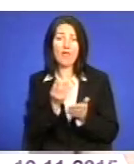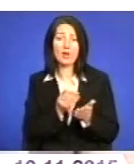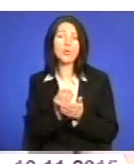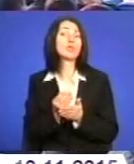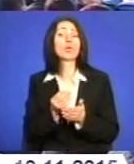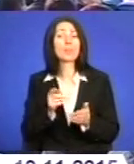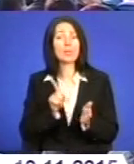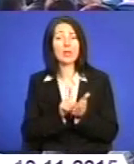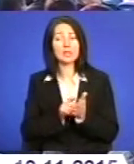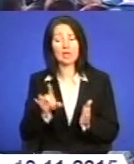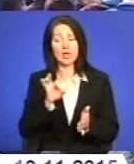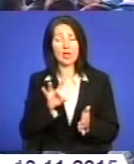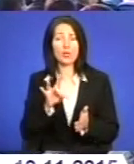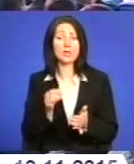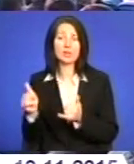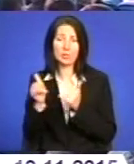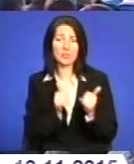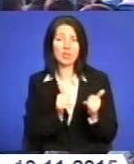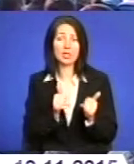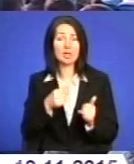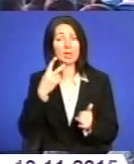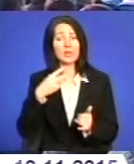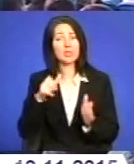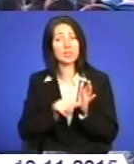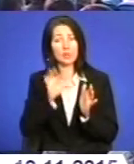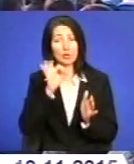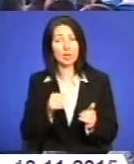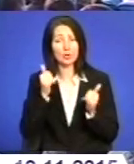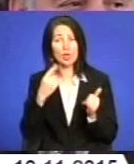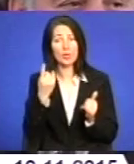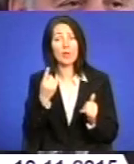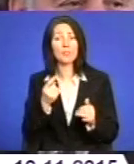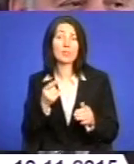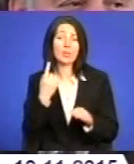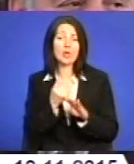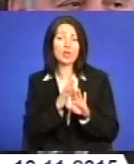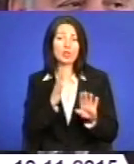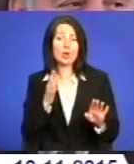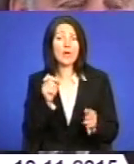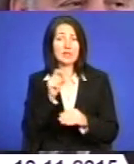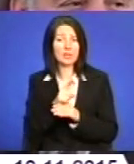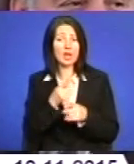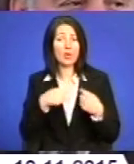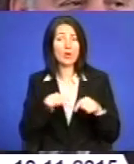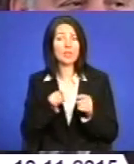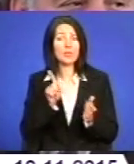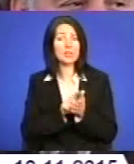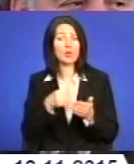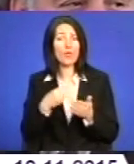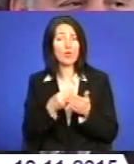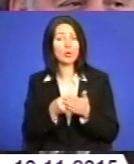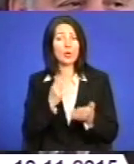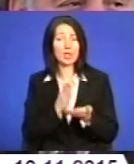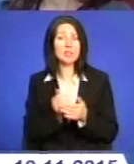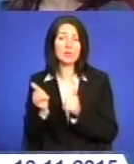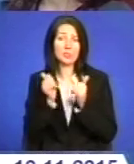на 26%. На сьогодні одним із основних першочергових завдань органів пенсійного фонду є забезпечення державної і